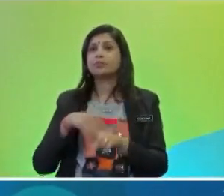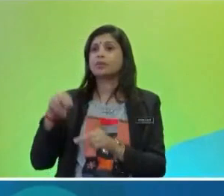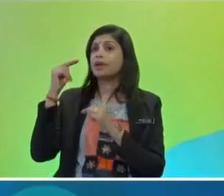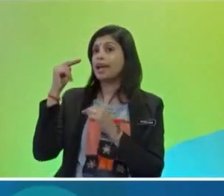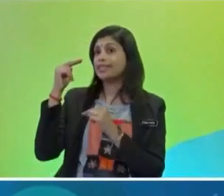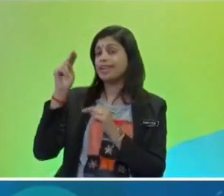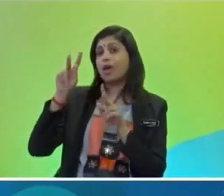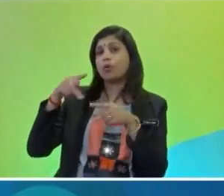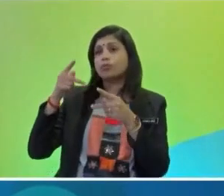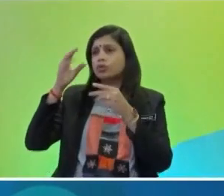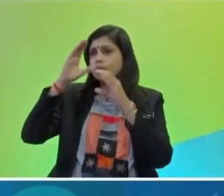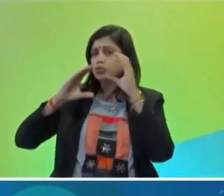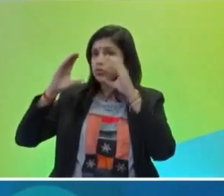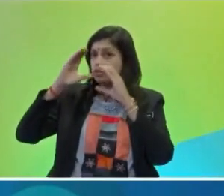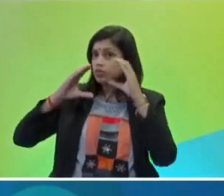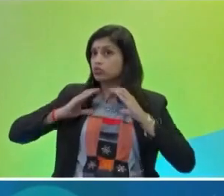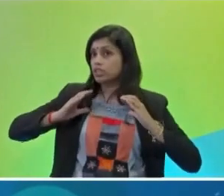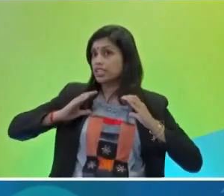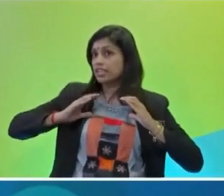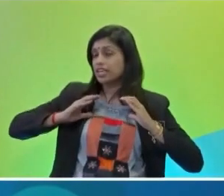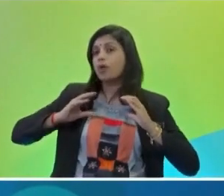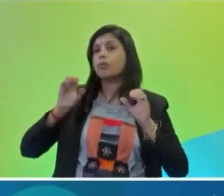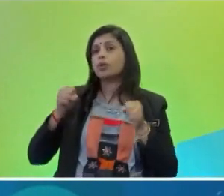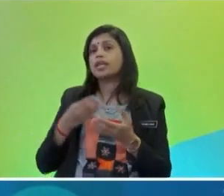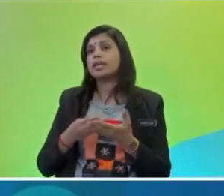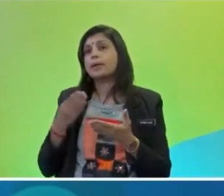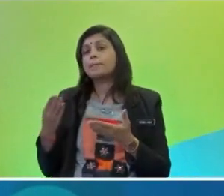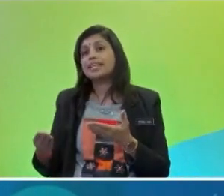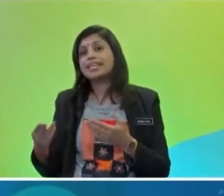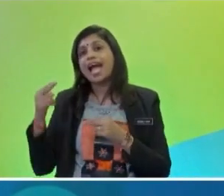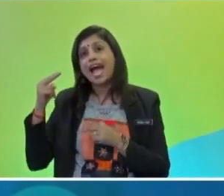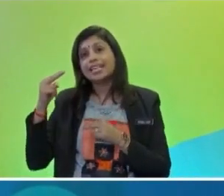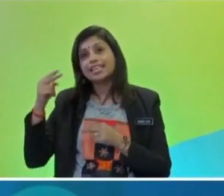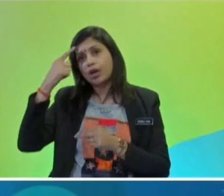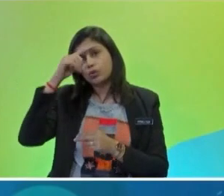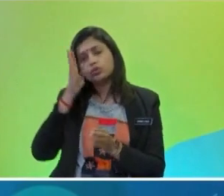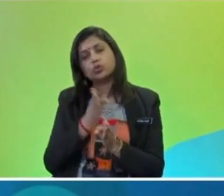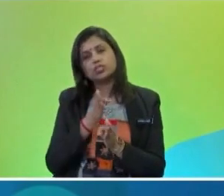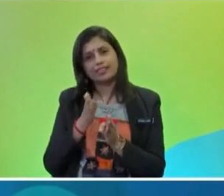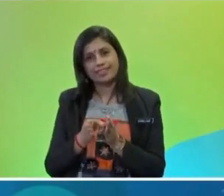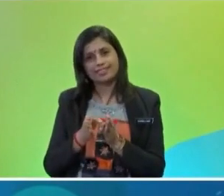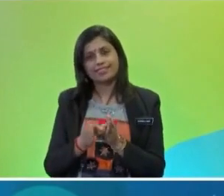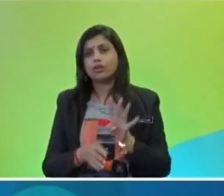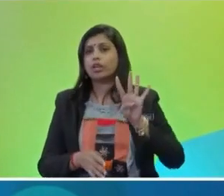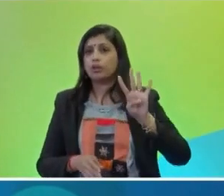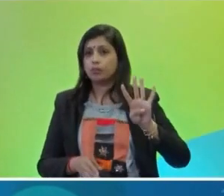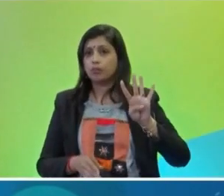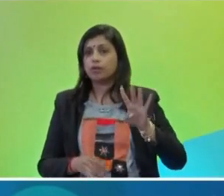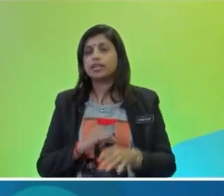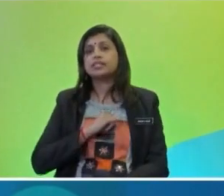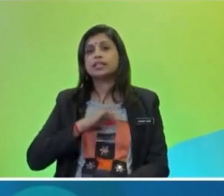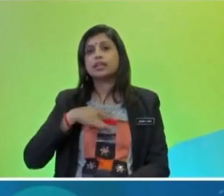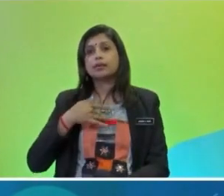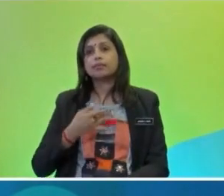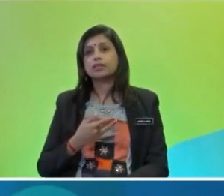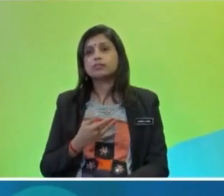Okey, baik. Okey, satu stiker untuk Abang Sean. Okay, dan soalan empat. Saya berasa apabila berterima